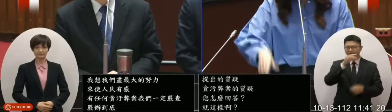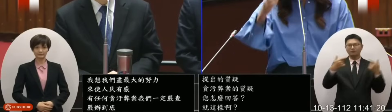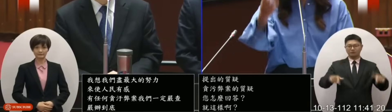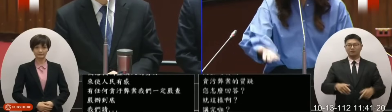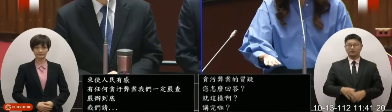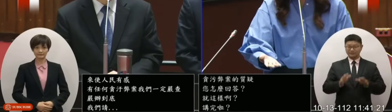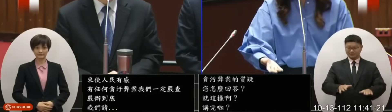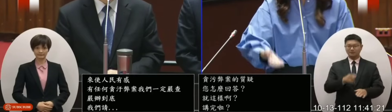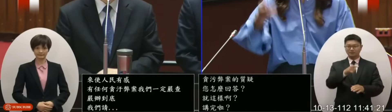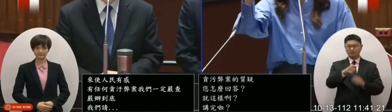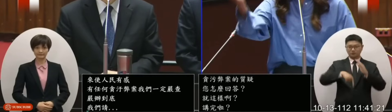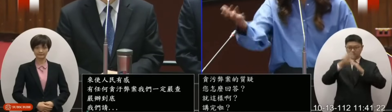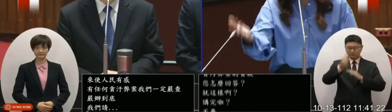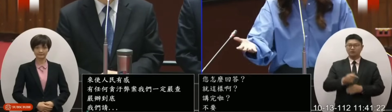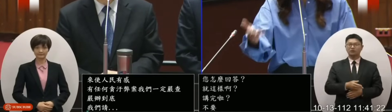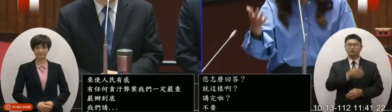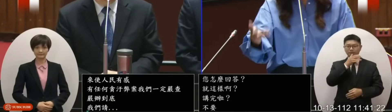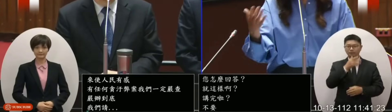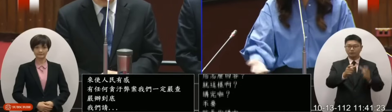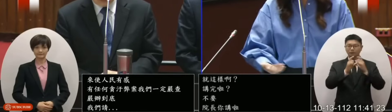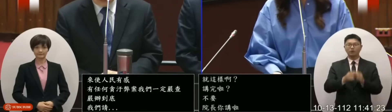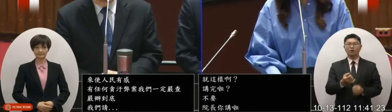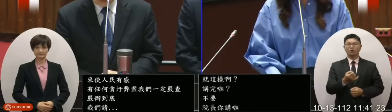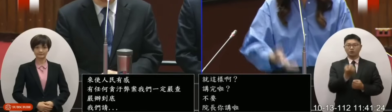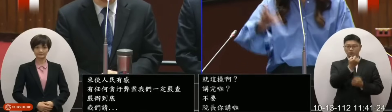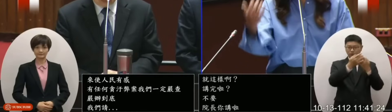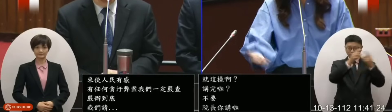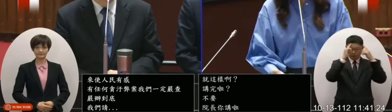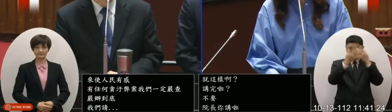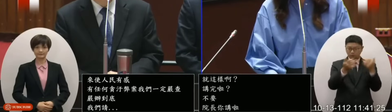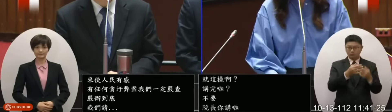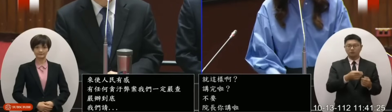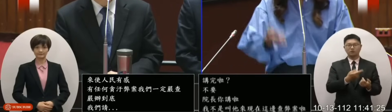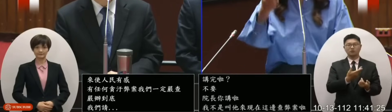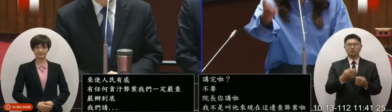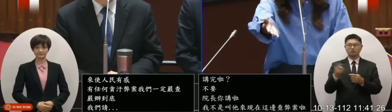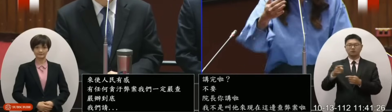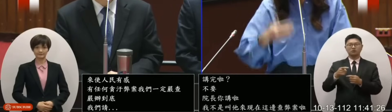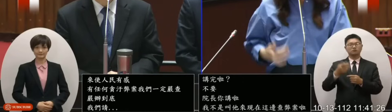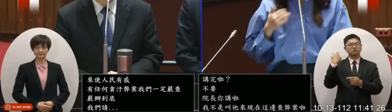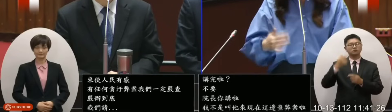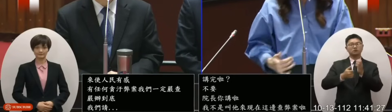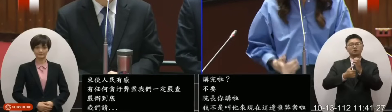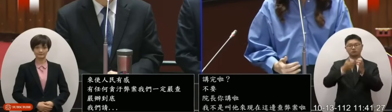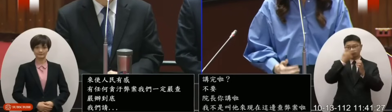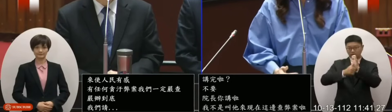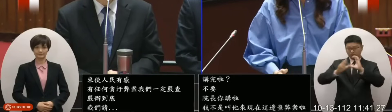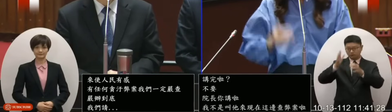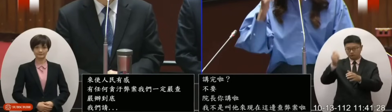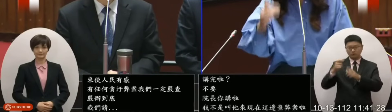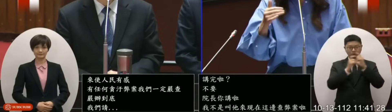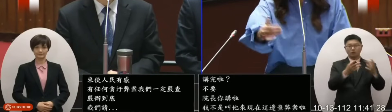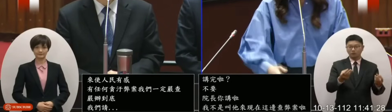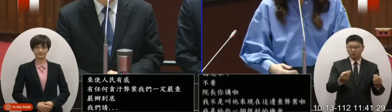我现在给你一个很好的机会，女大学生得不到她想要的答案，引起社会哗然。那您可以用行政院长的身